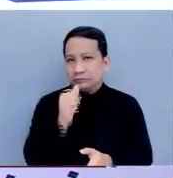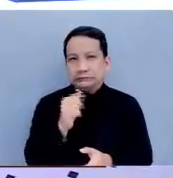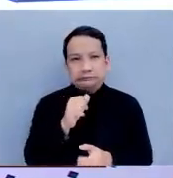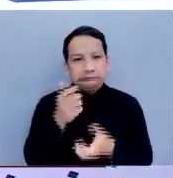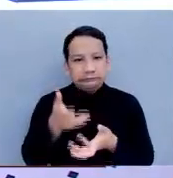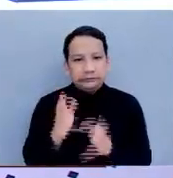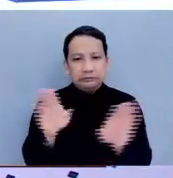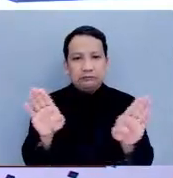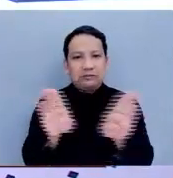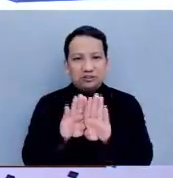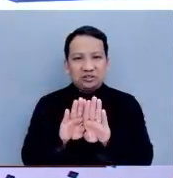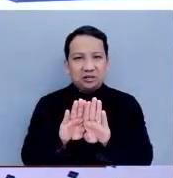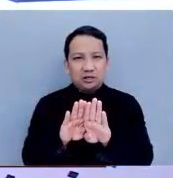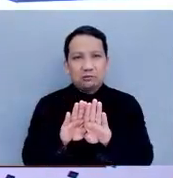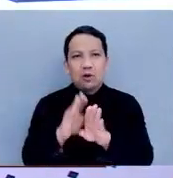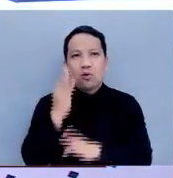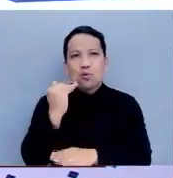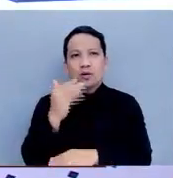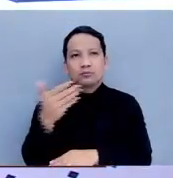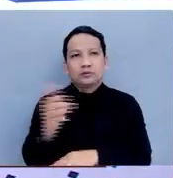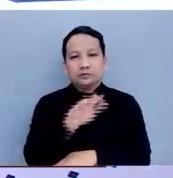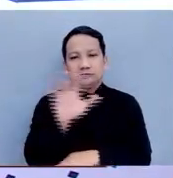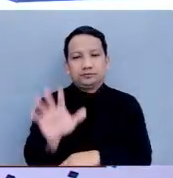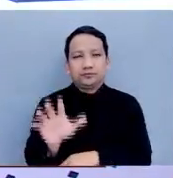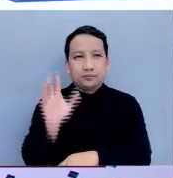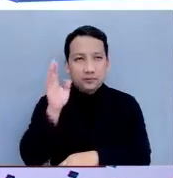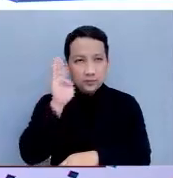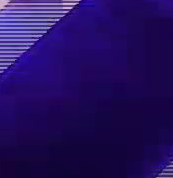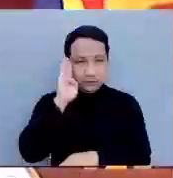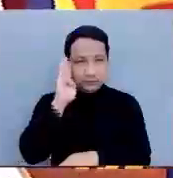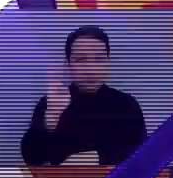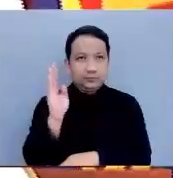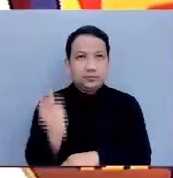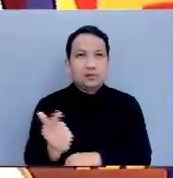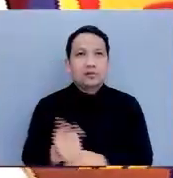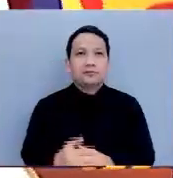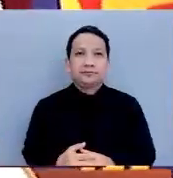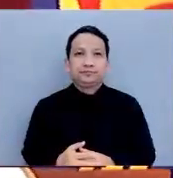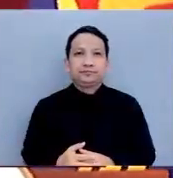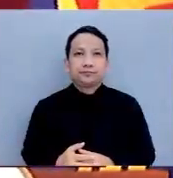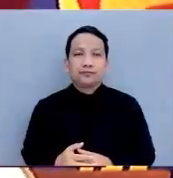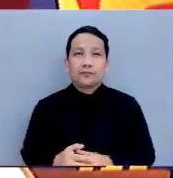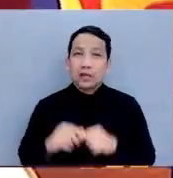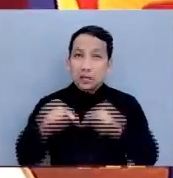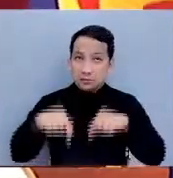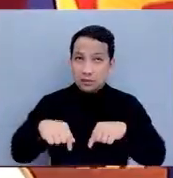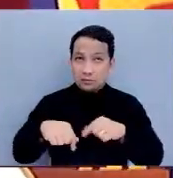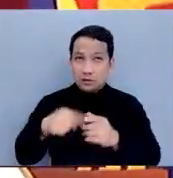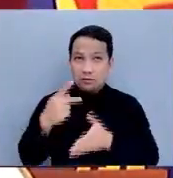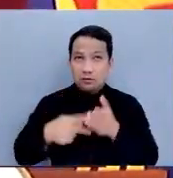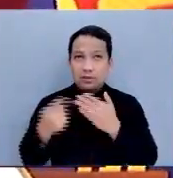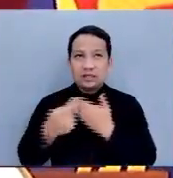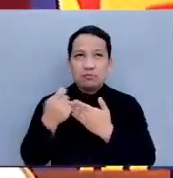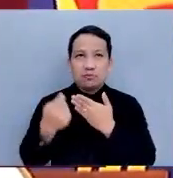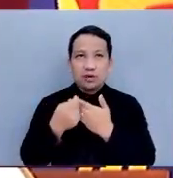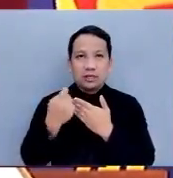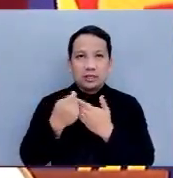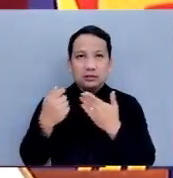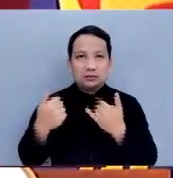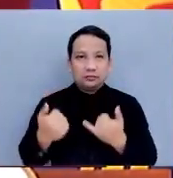mapipilitang magsara muna. Nasa frontline ng balitang yan si Brian Basa. Ito po ay pansamantala